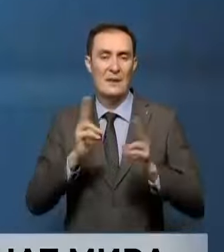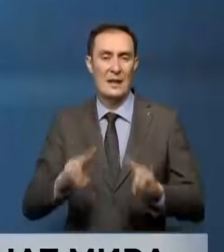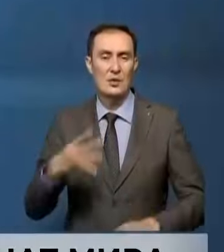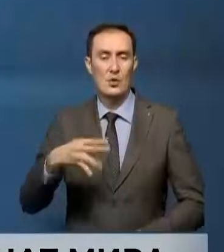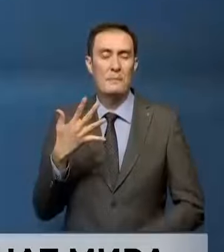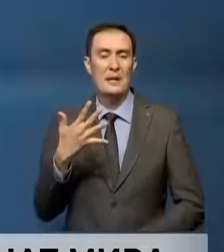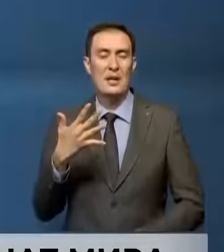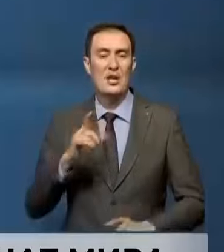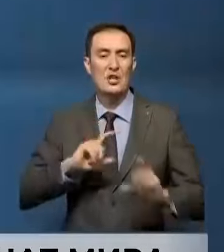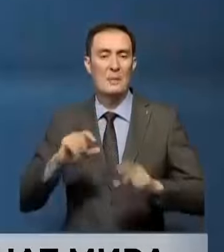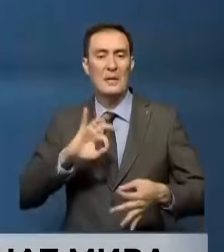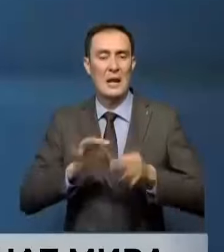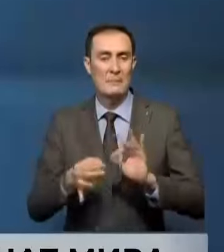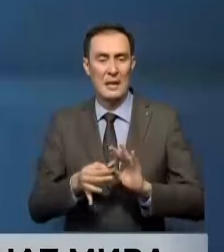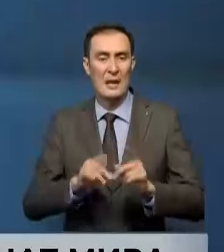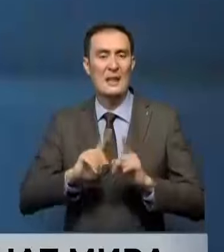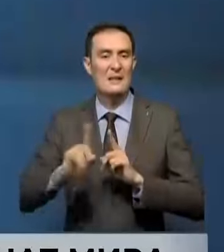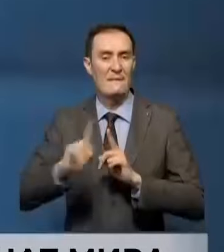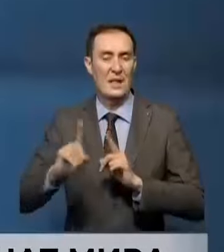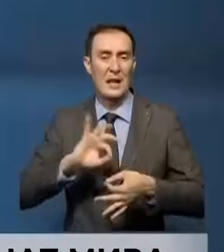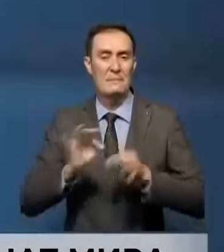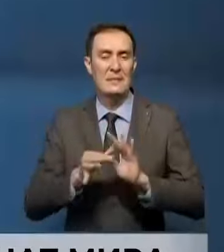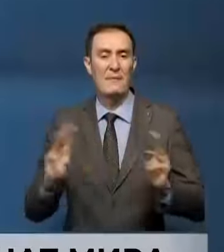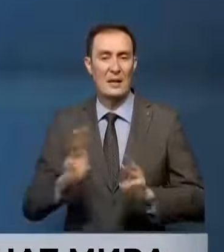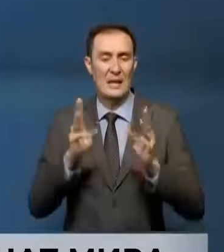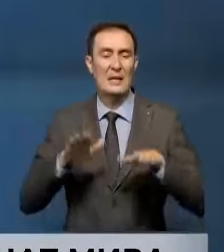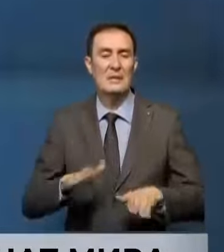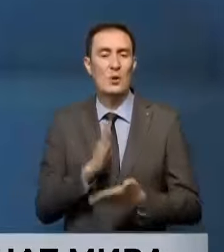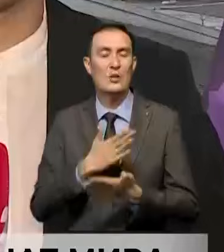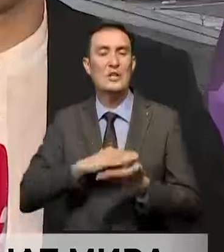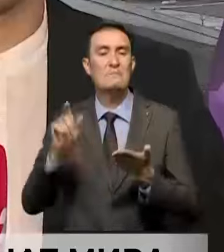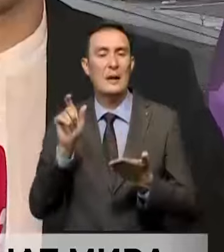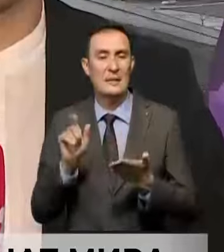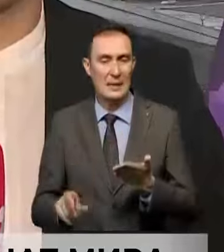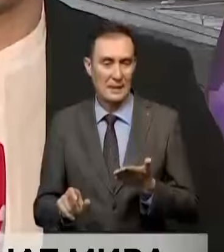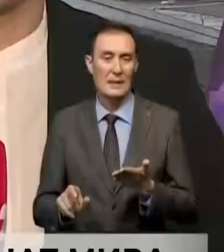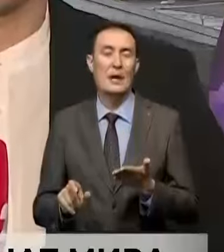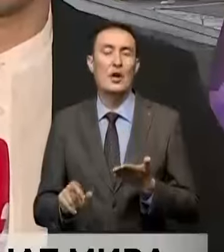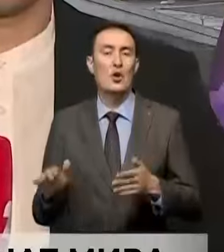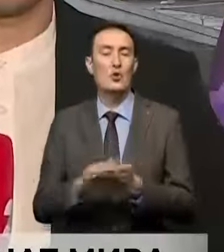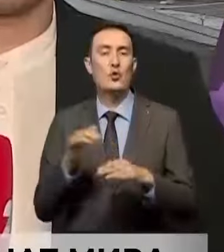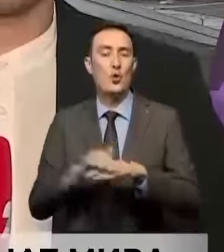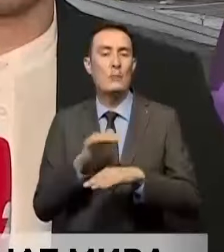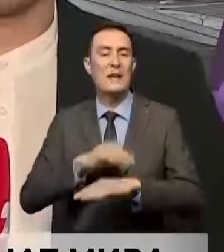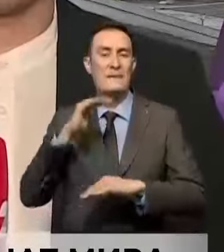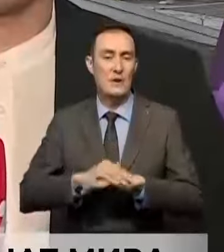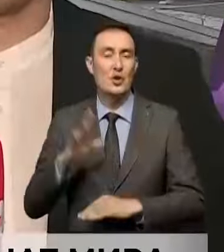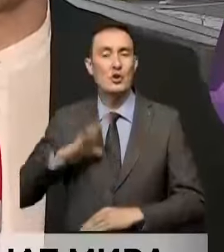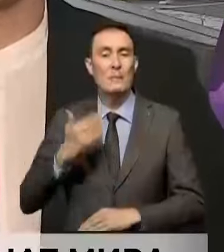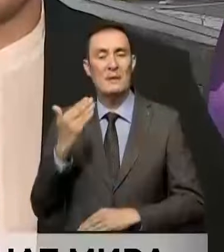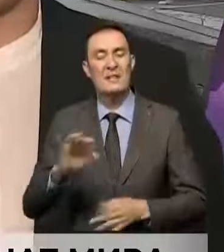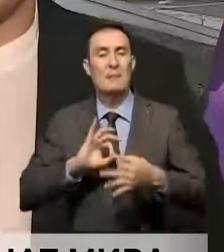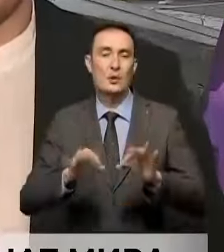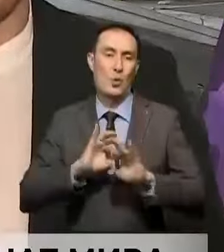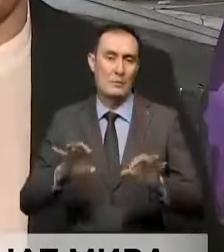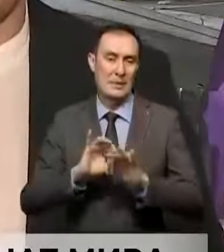шахматной олимпиады проходит эстафета олимпийского огня. На месте находится наш корреспондент Алишер Накипов. Алишер, добрый вечер. Ждем